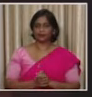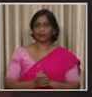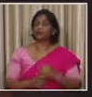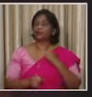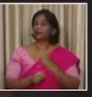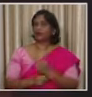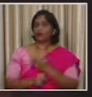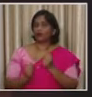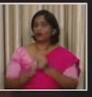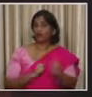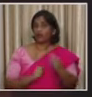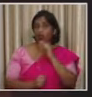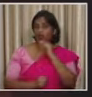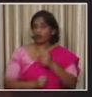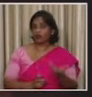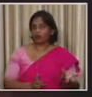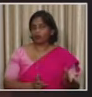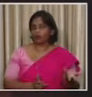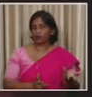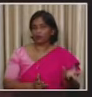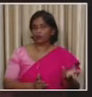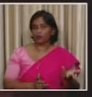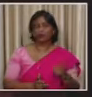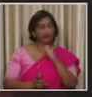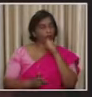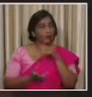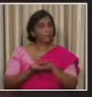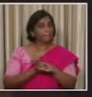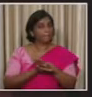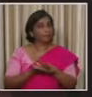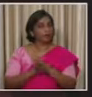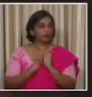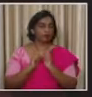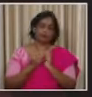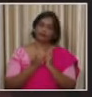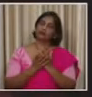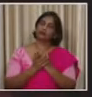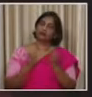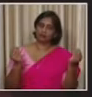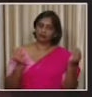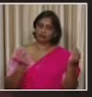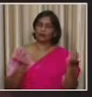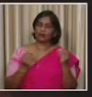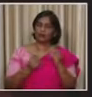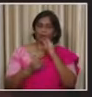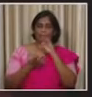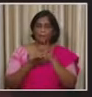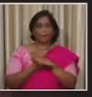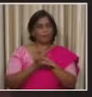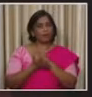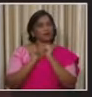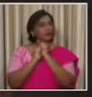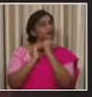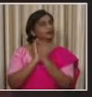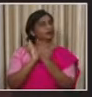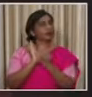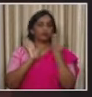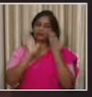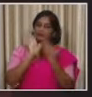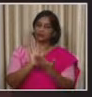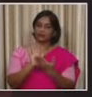රජයේ මොකද්ද කළ යුත්තේ පැහැදිලි විසඳුමක් ලබා දීම පැහැදිලි වැඩපිළිවෙලක් ලබා දීම